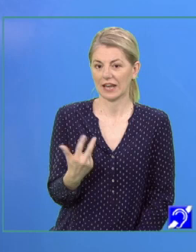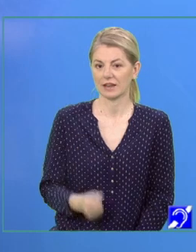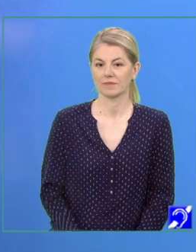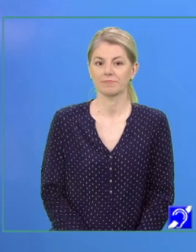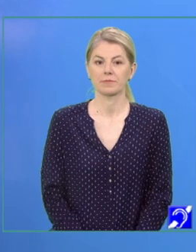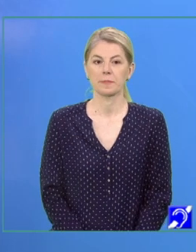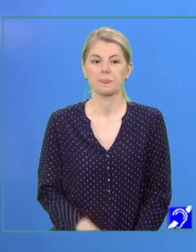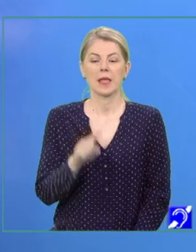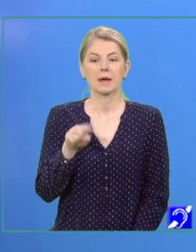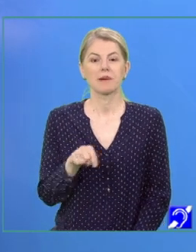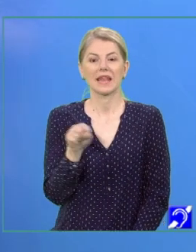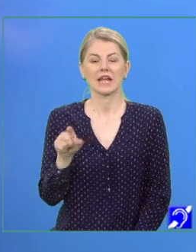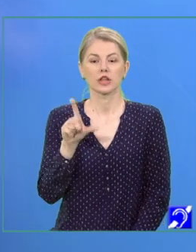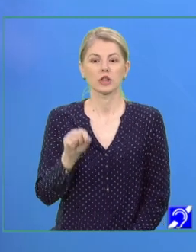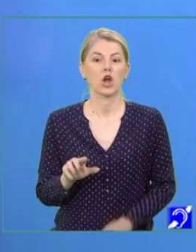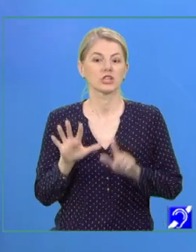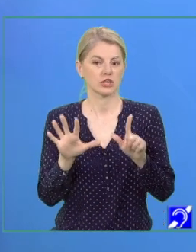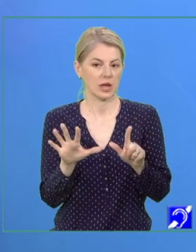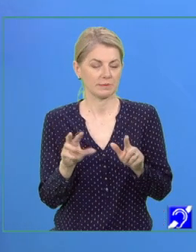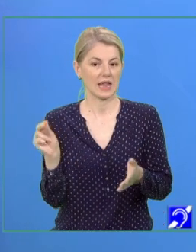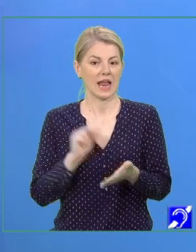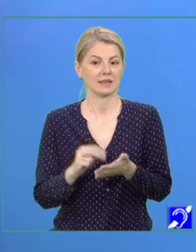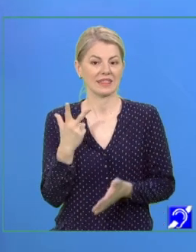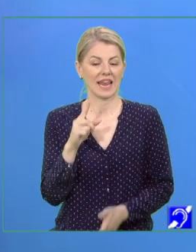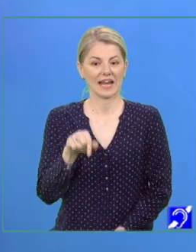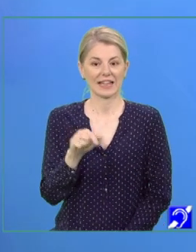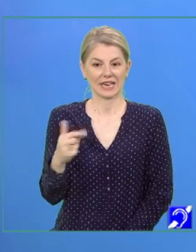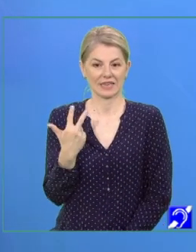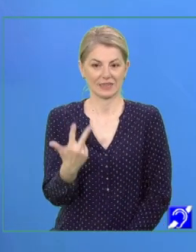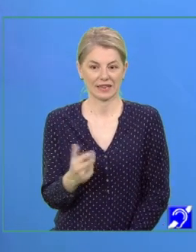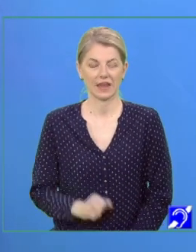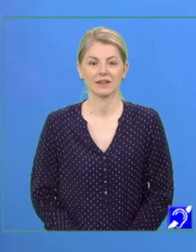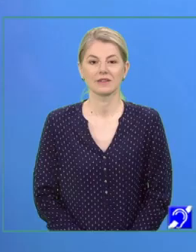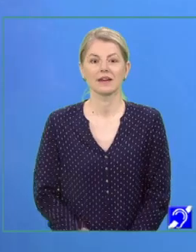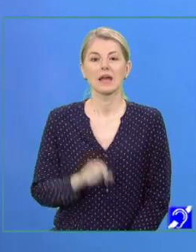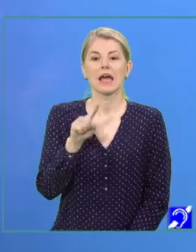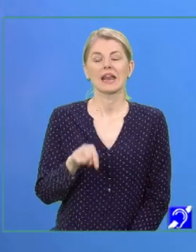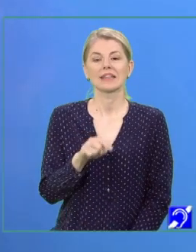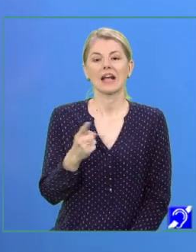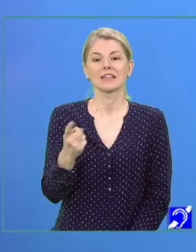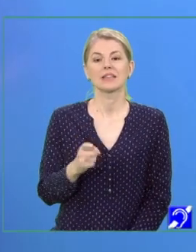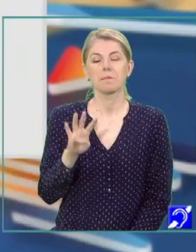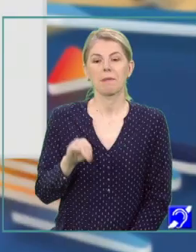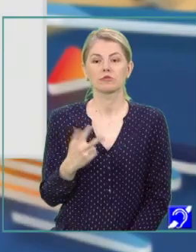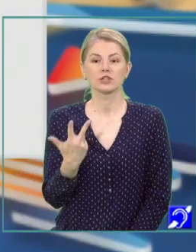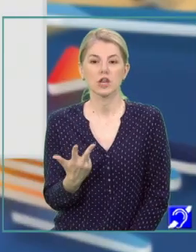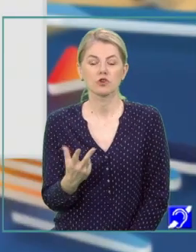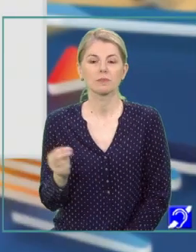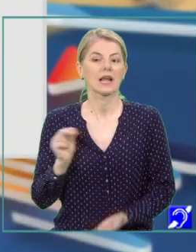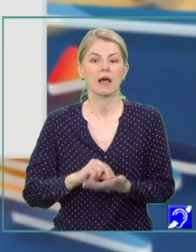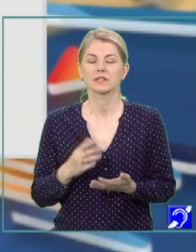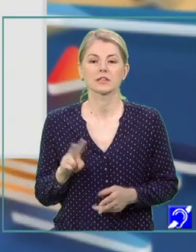Pe radical din 27 l-am scris 3 radical din 3. Iar pe radical din